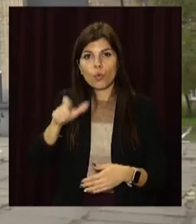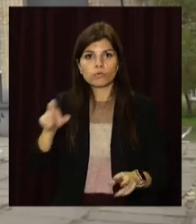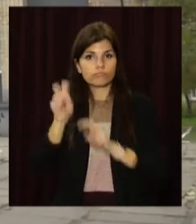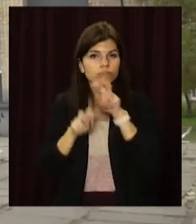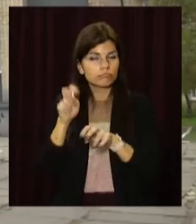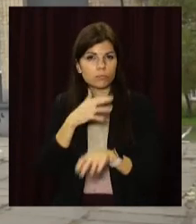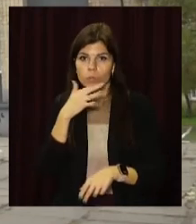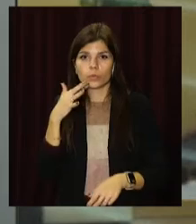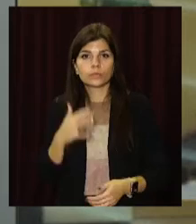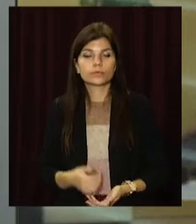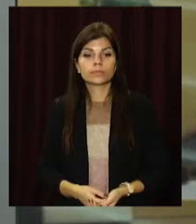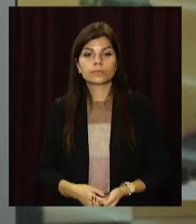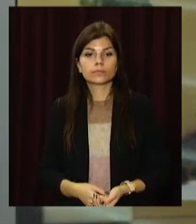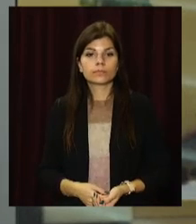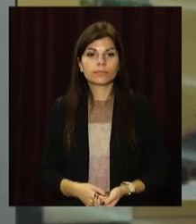телеканал «Відкритий».